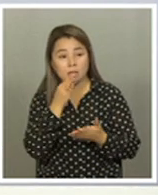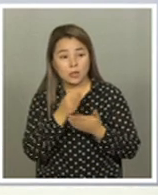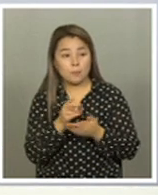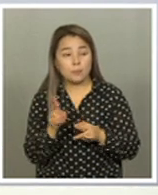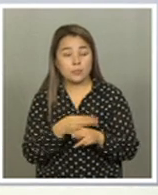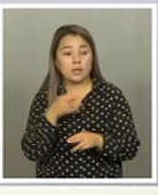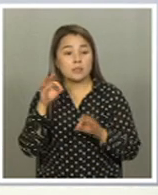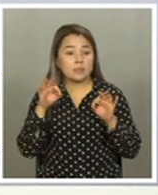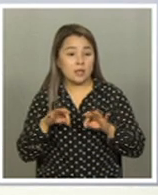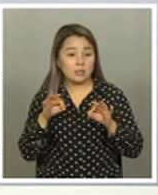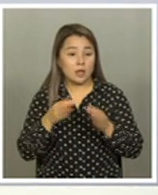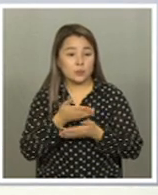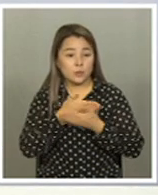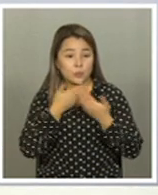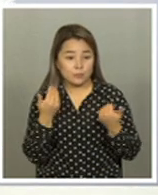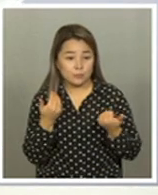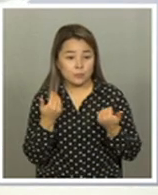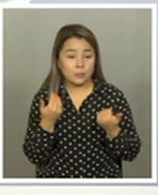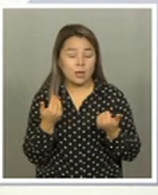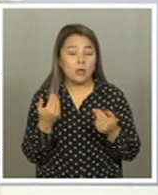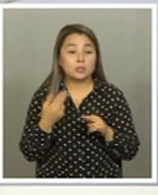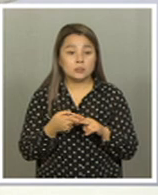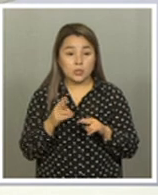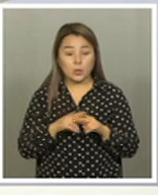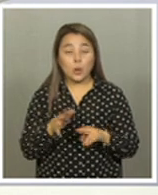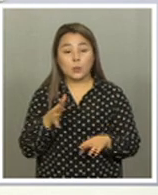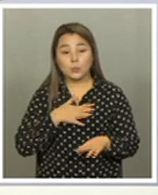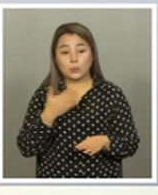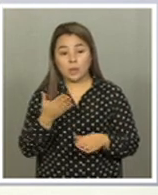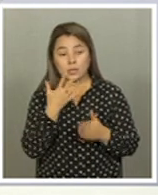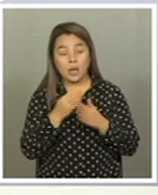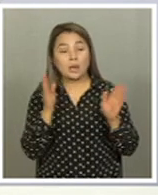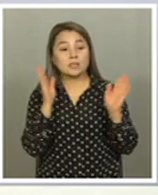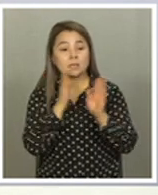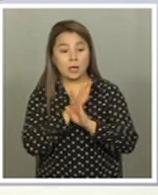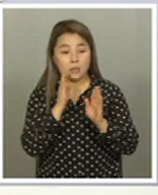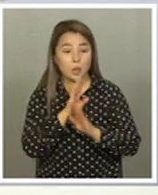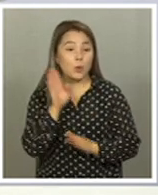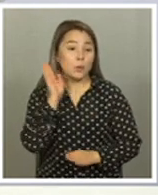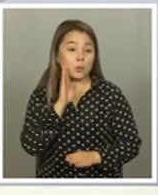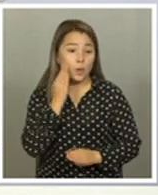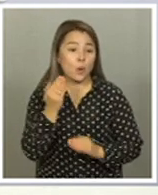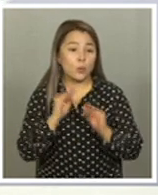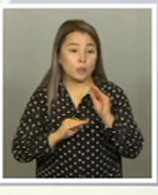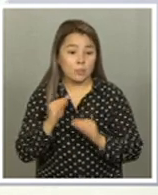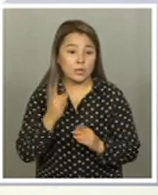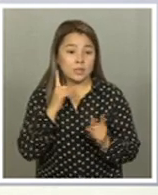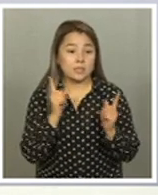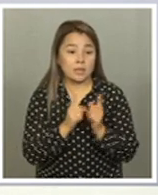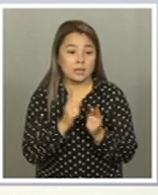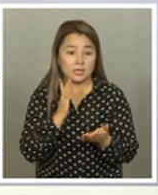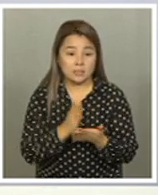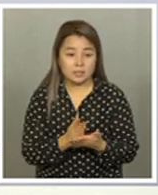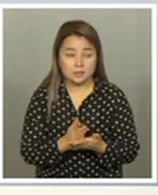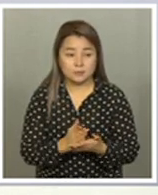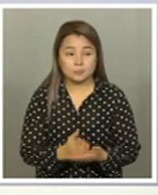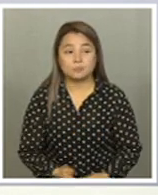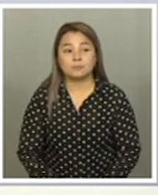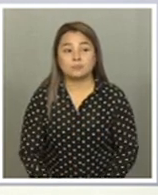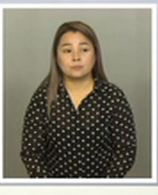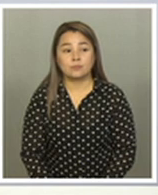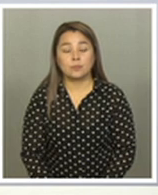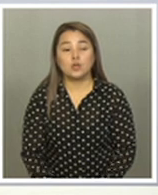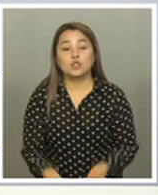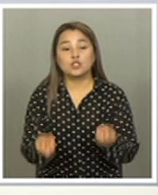болады. Сонымен қатар, сутек табиғатта судың құрамында кездеседі. Жай